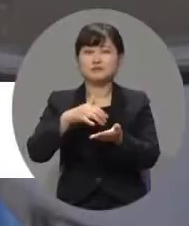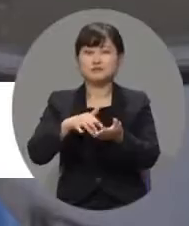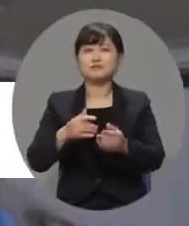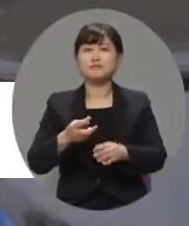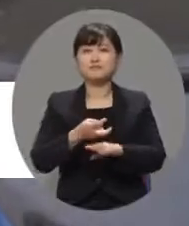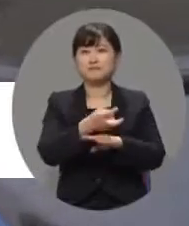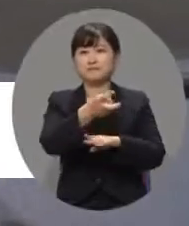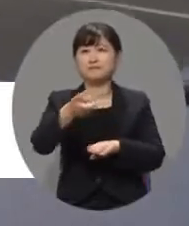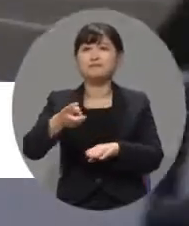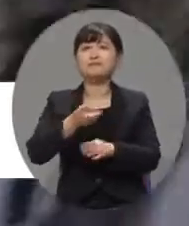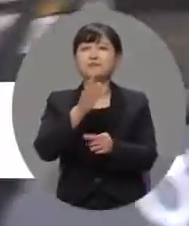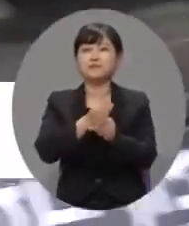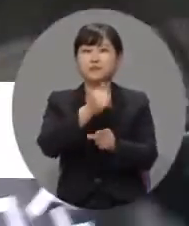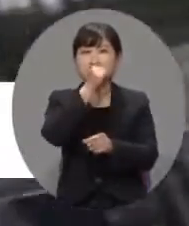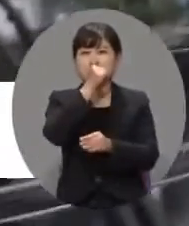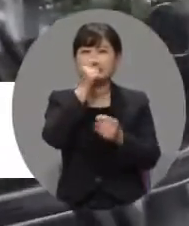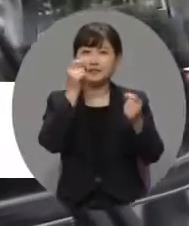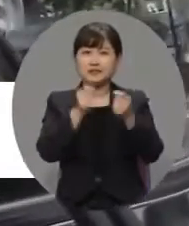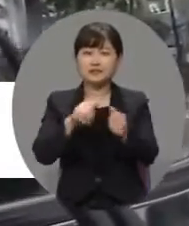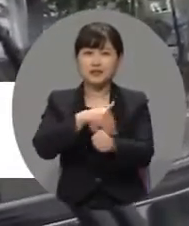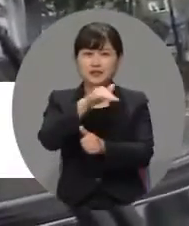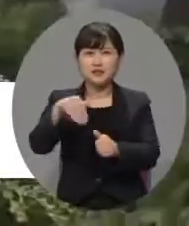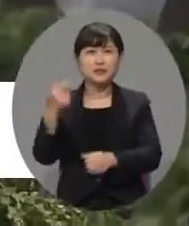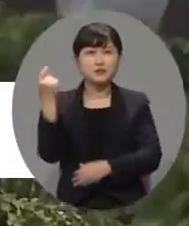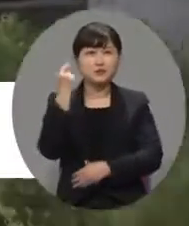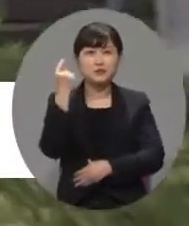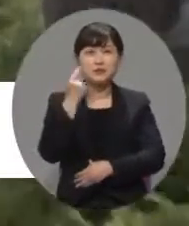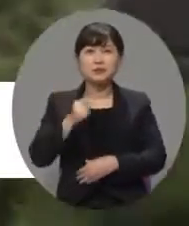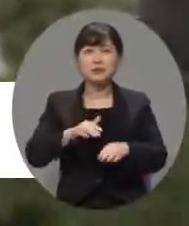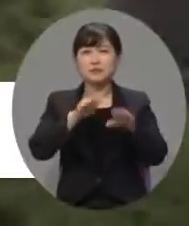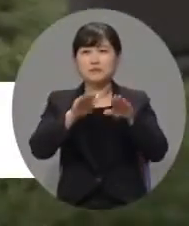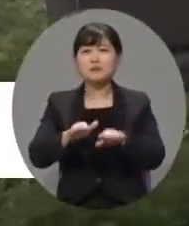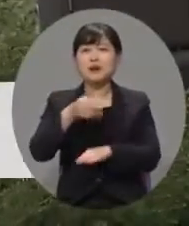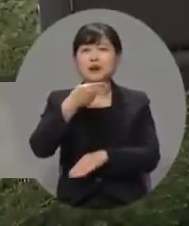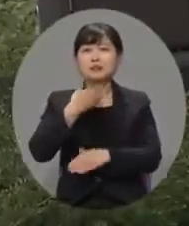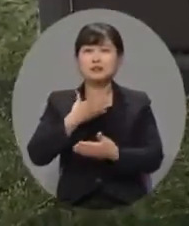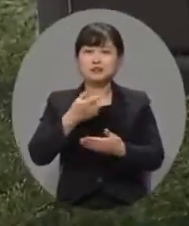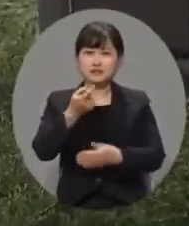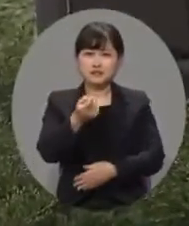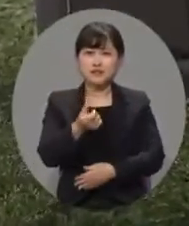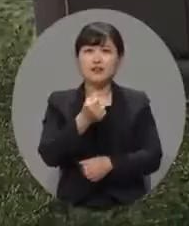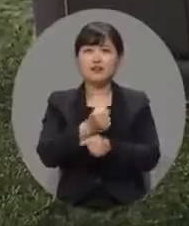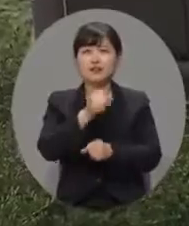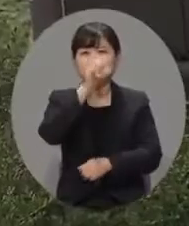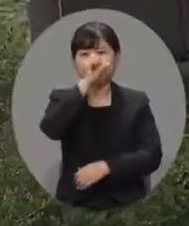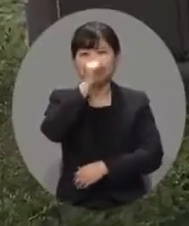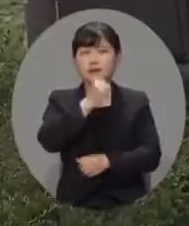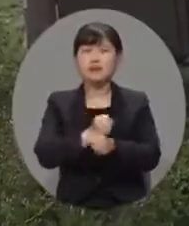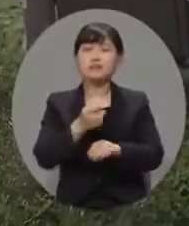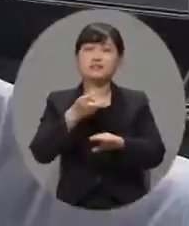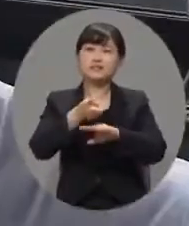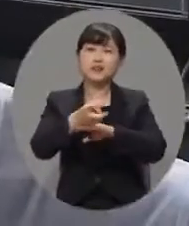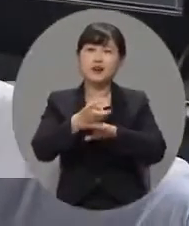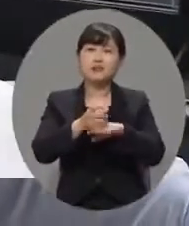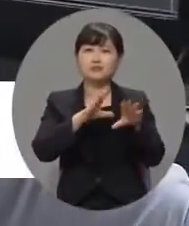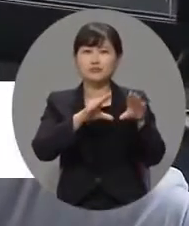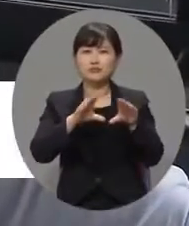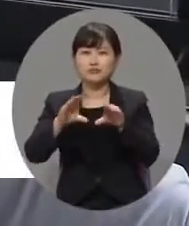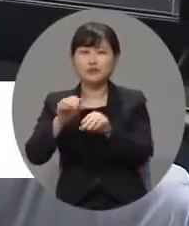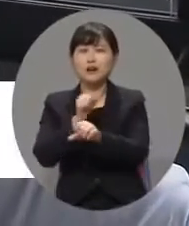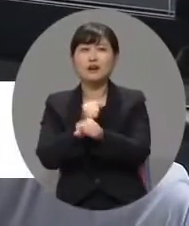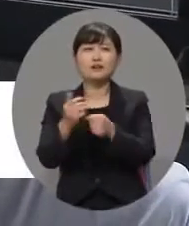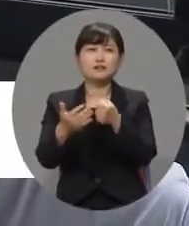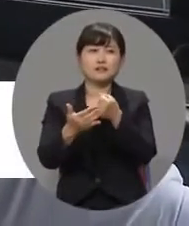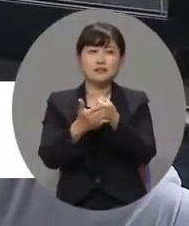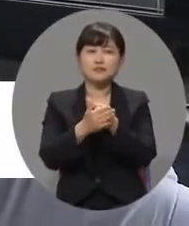있습니다. 친환경적이고 소음과 진동이 적은 게 장점입니다. 차 자체가 부드럽기 때문에